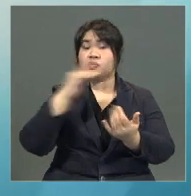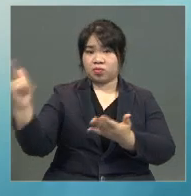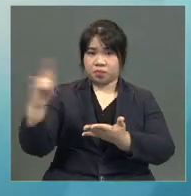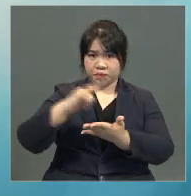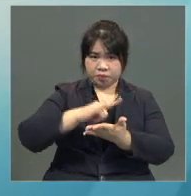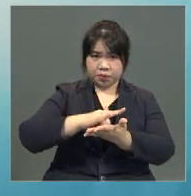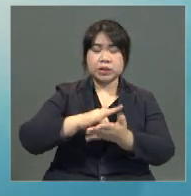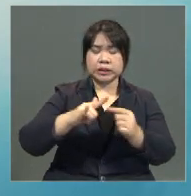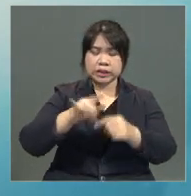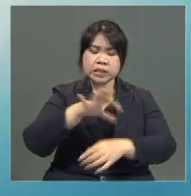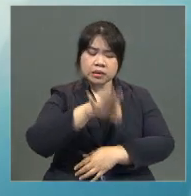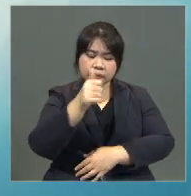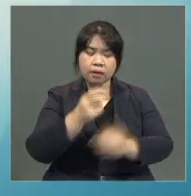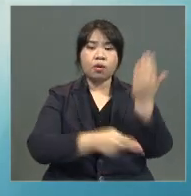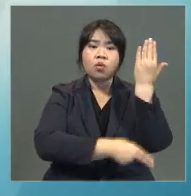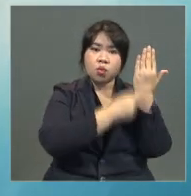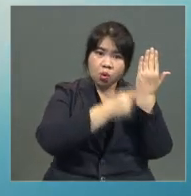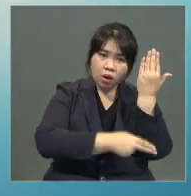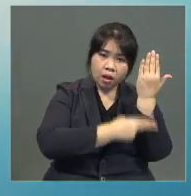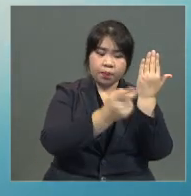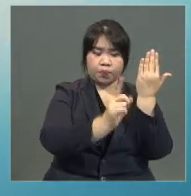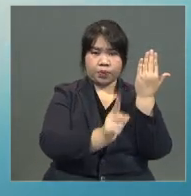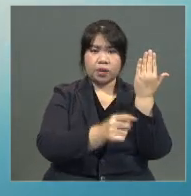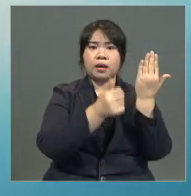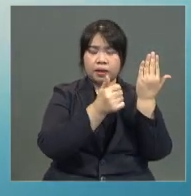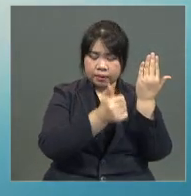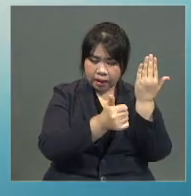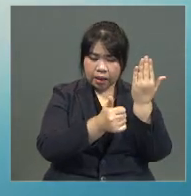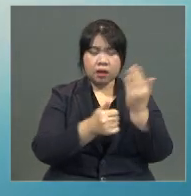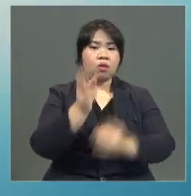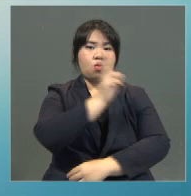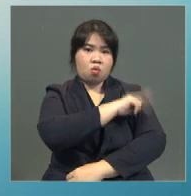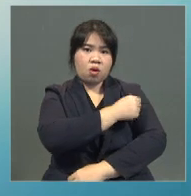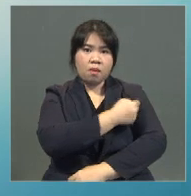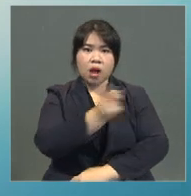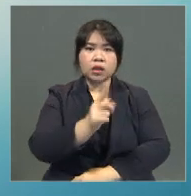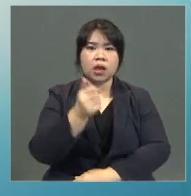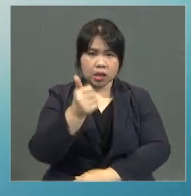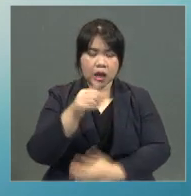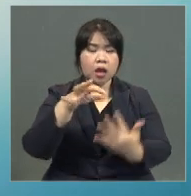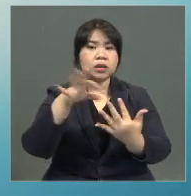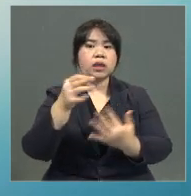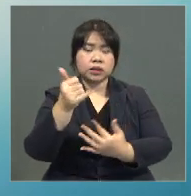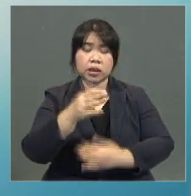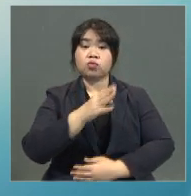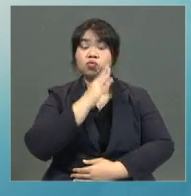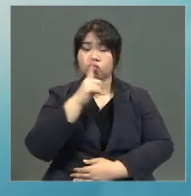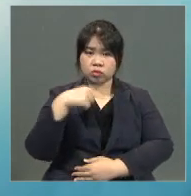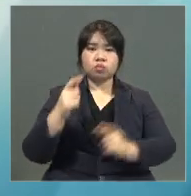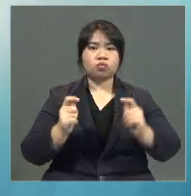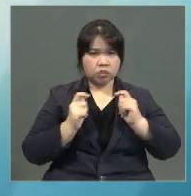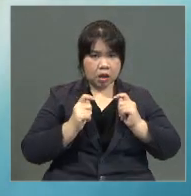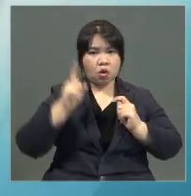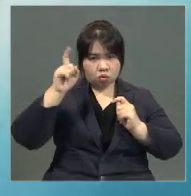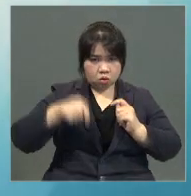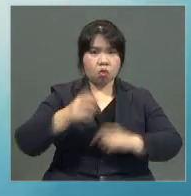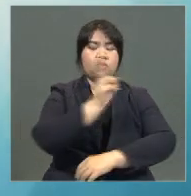้ามาสามารถเลือกโรงแรมเลือกจุดที่สามารถจะกักตัวได้หือหากใครนนได้รบข้อยกเว้นอัี้ก็จะ